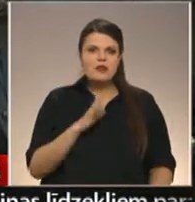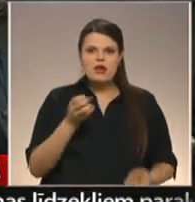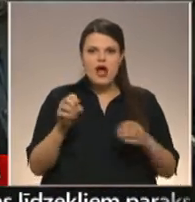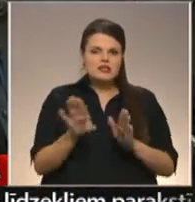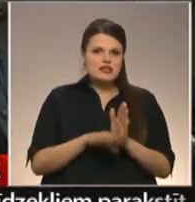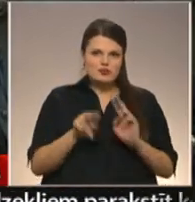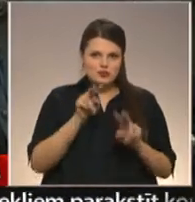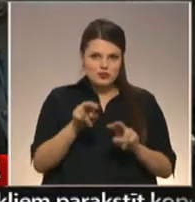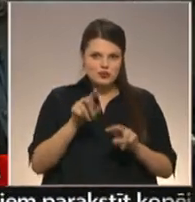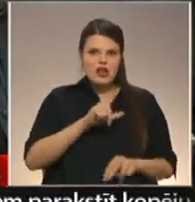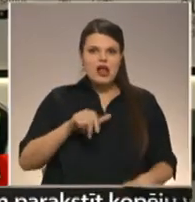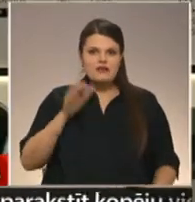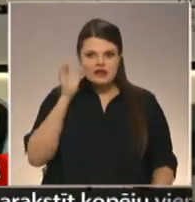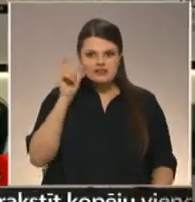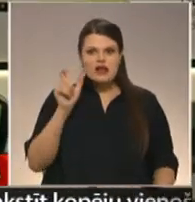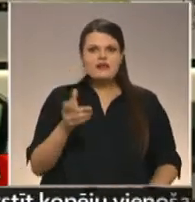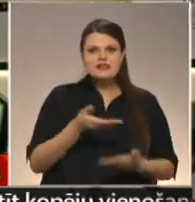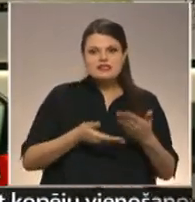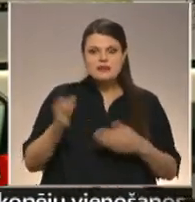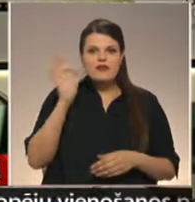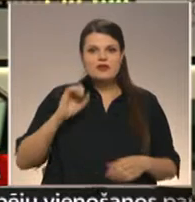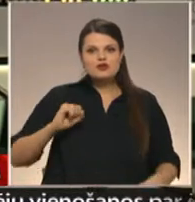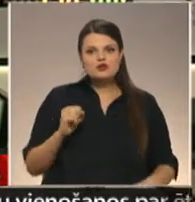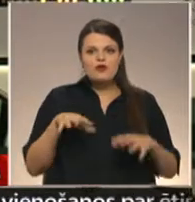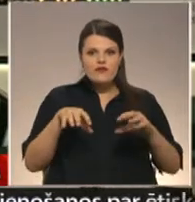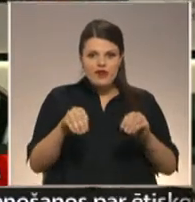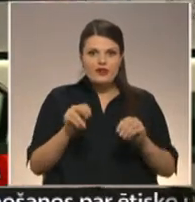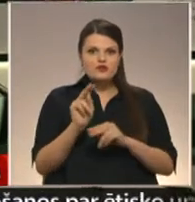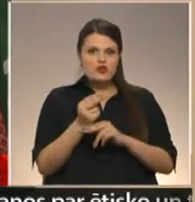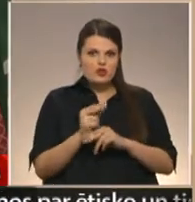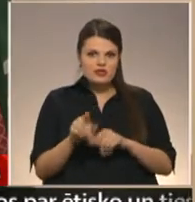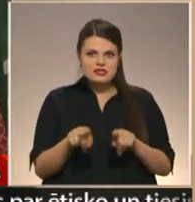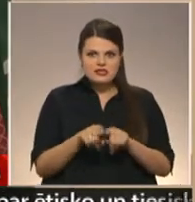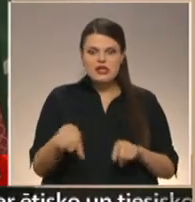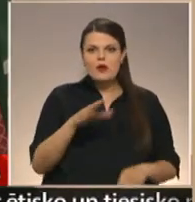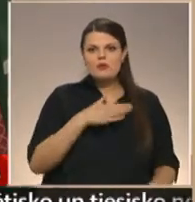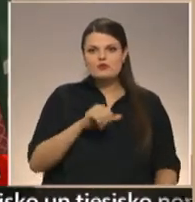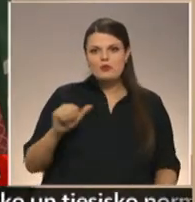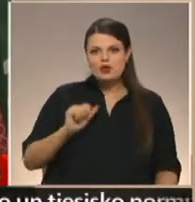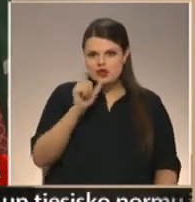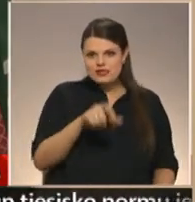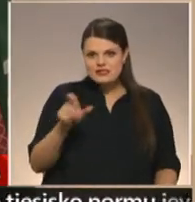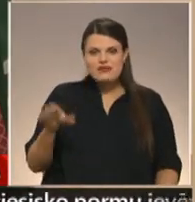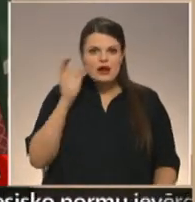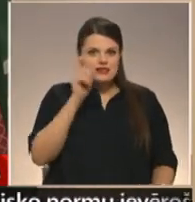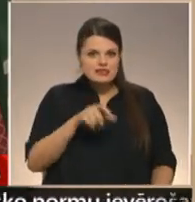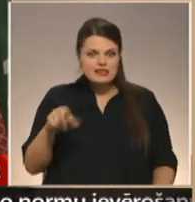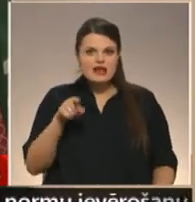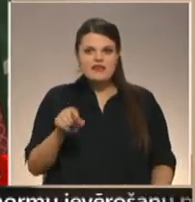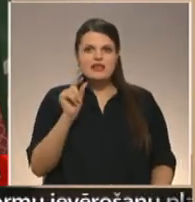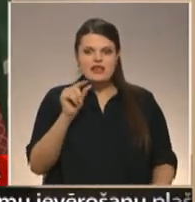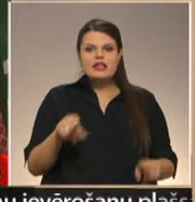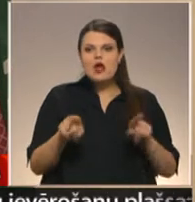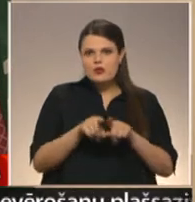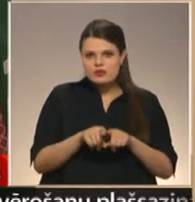bez uzraudzības. Latvijas zinātnieki sadarbībā ar Vācijas kolēģiem veikuši pat zināmas korekcijas. Mūsu paši cilvēki, mūsu zinātnieki, viņi nedaudz